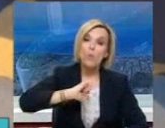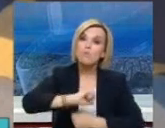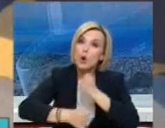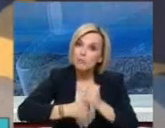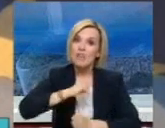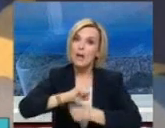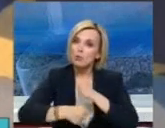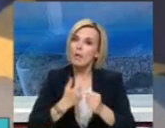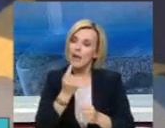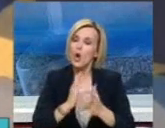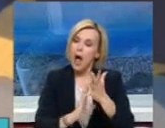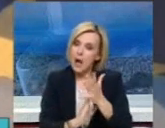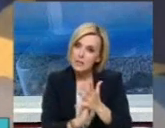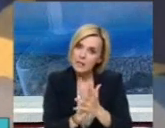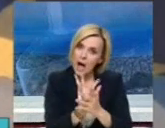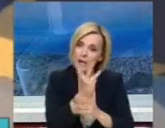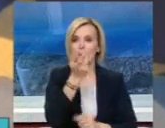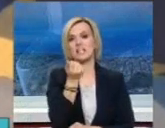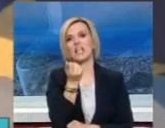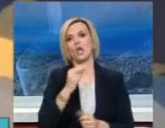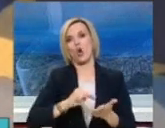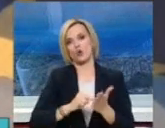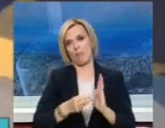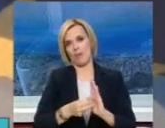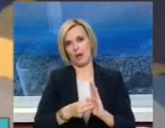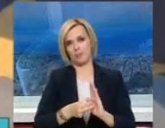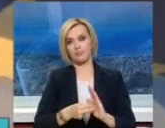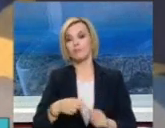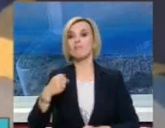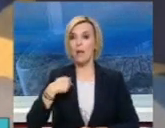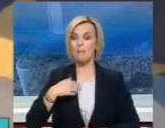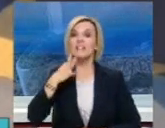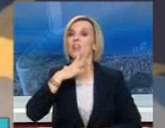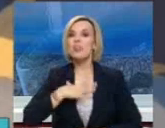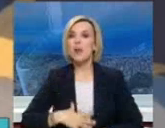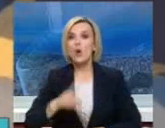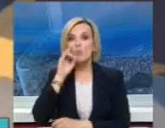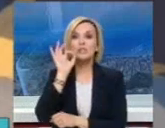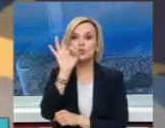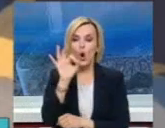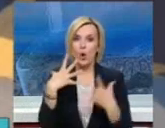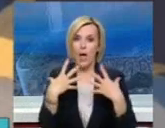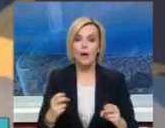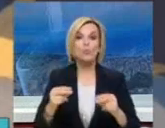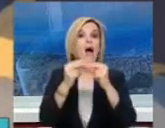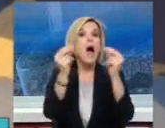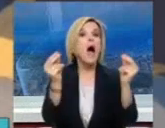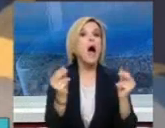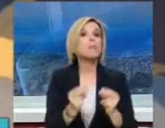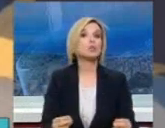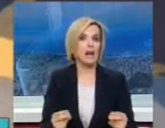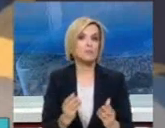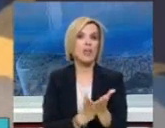ανάκαμψη της οικονομίας. Επιδιώκουμε να είμαστε αποτελεσματικοί και δίκαιοι. Από τη θέση που